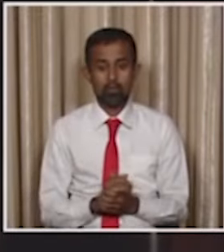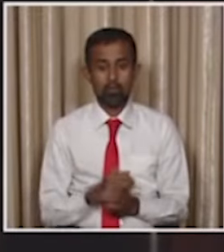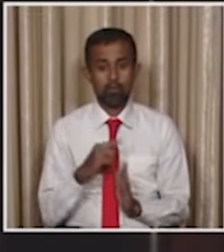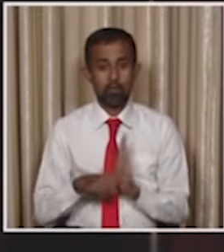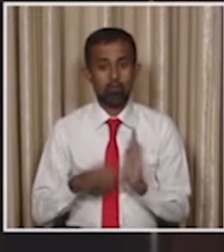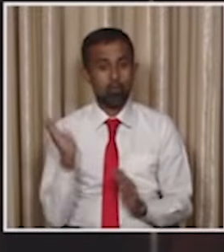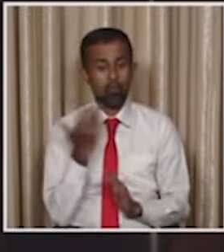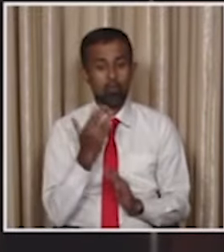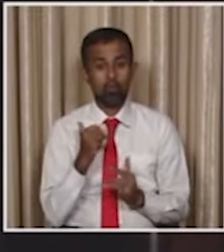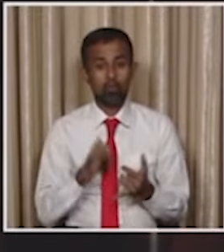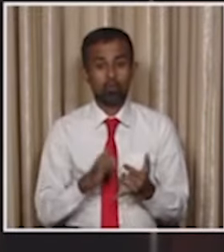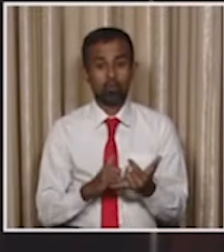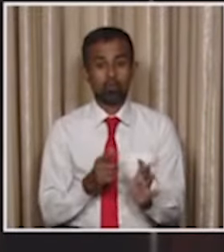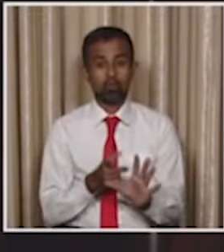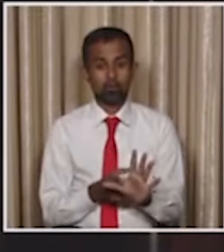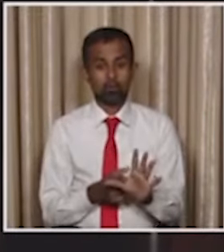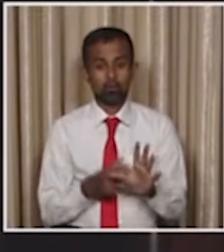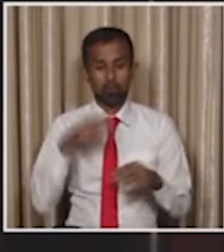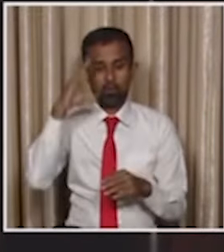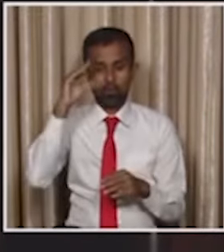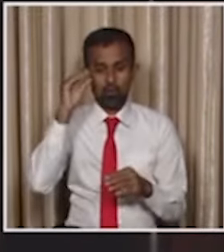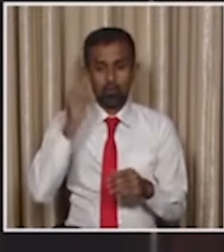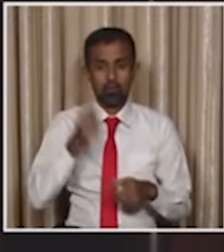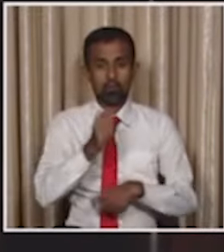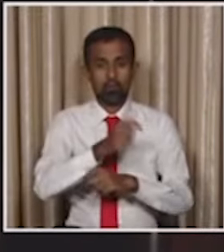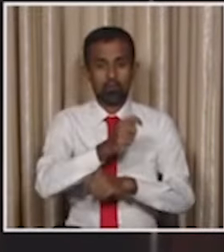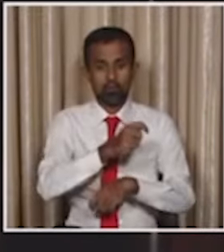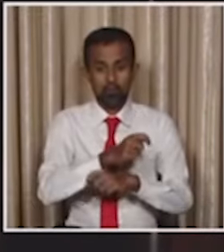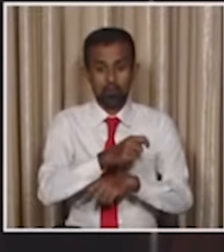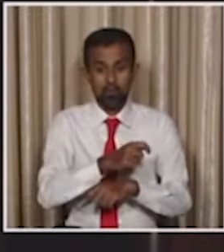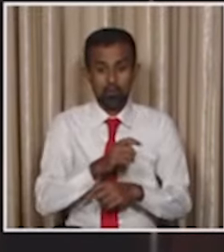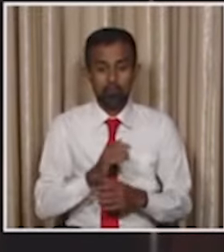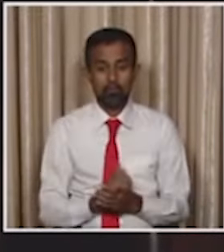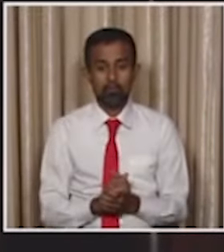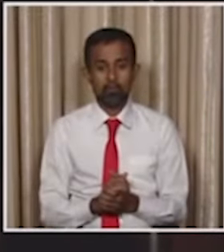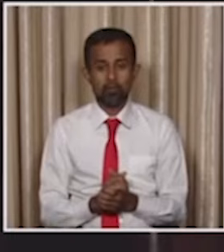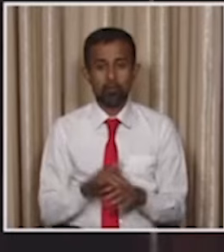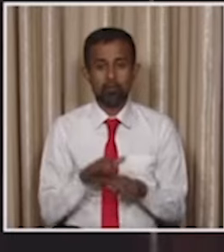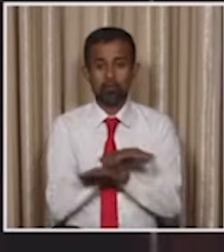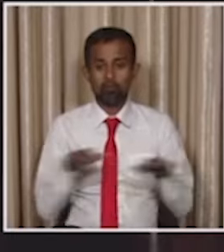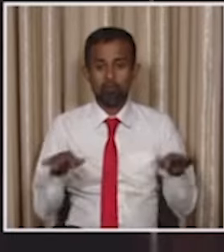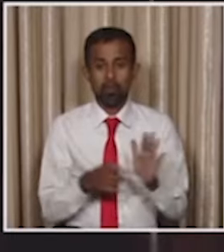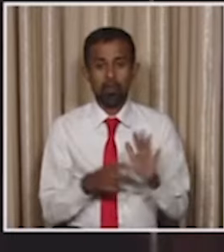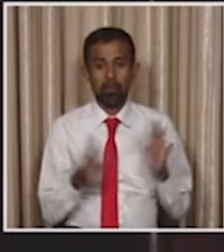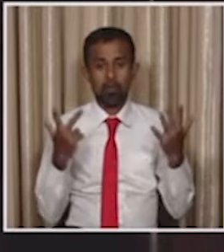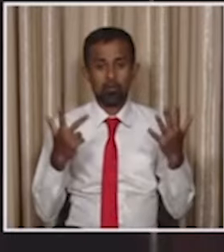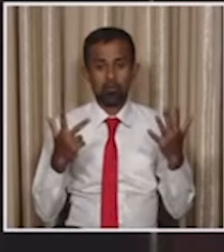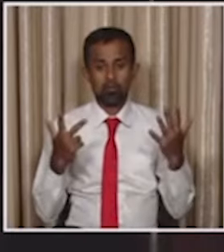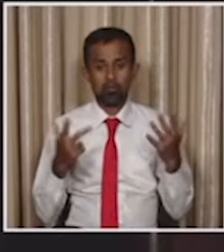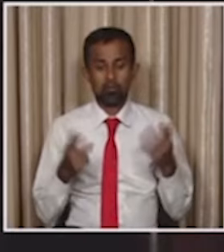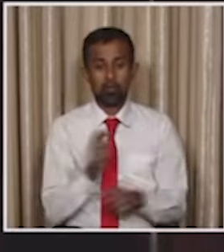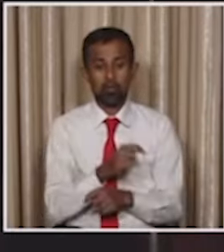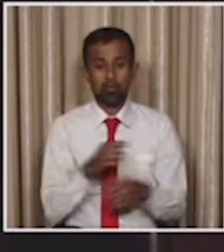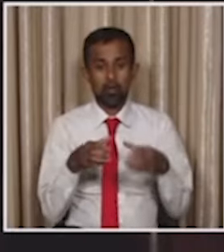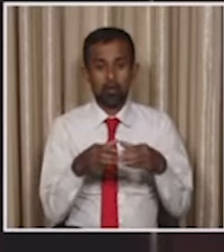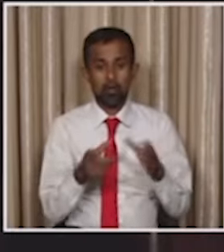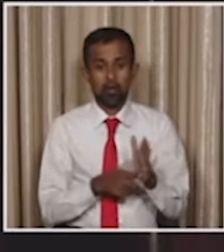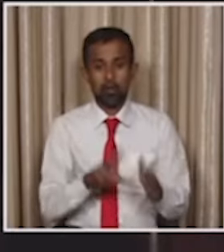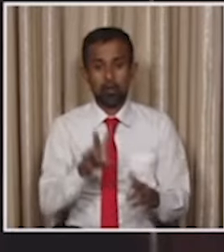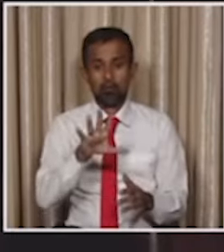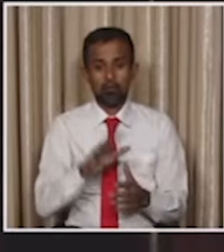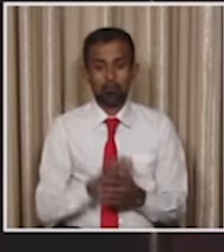පුරා ස්මාර්ට් චූත් නයිට් කියලා මෙ සංගීත ප්‍රසංග පවත්වාගෙන යනවා. වේදිකාවට ලක්ෂ අසූවයි, සංගීත කන්දප ලක්ෂ